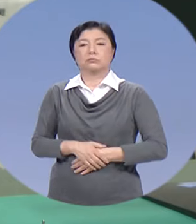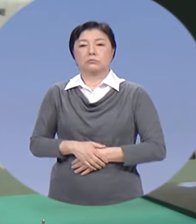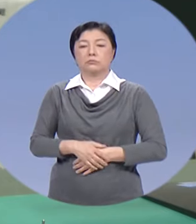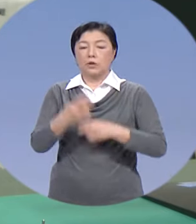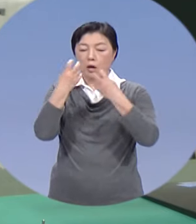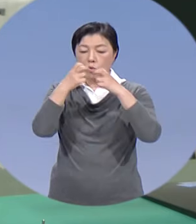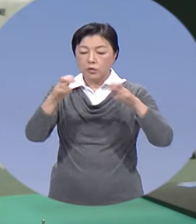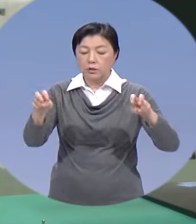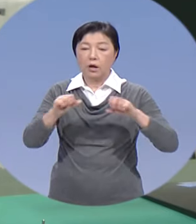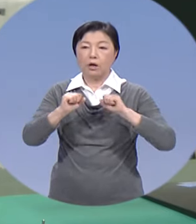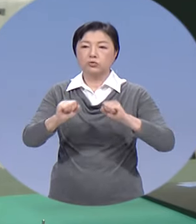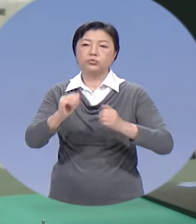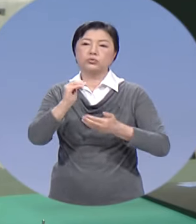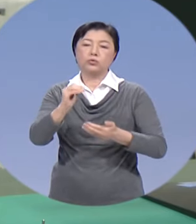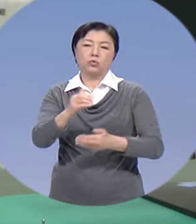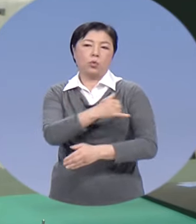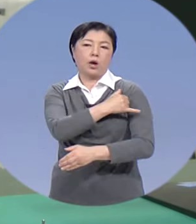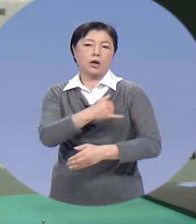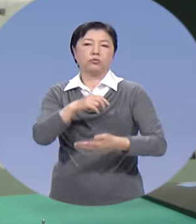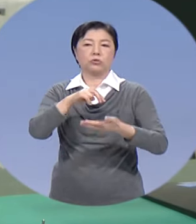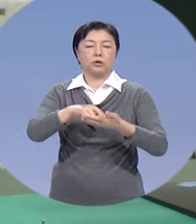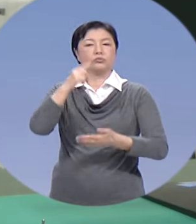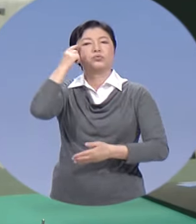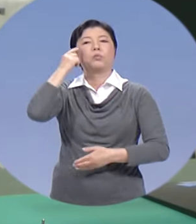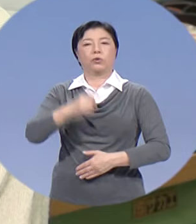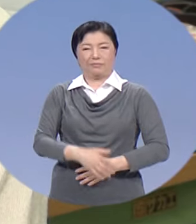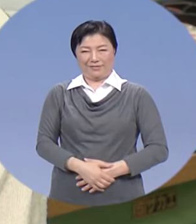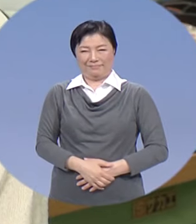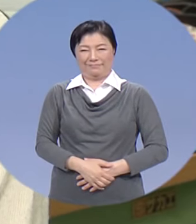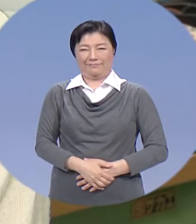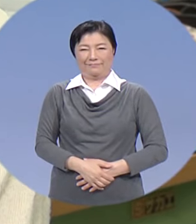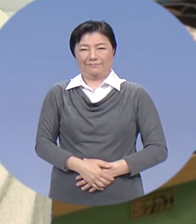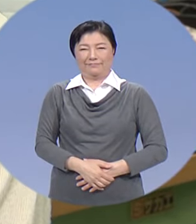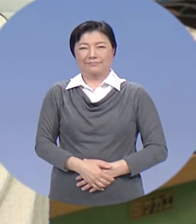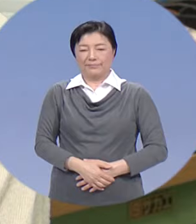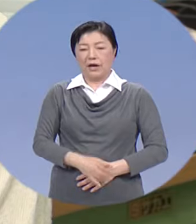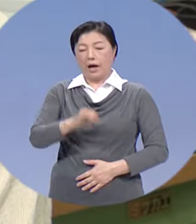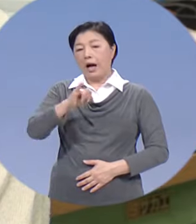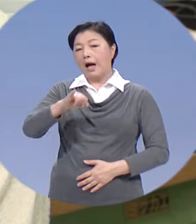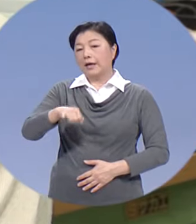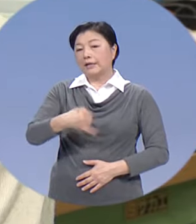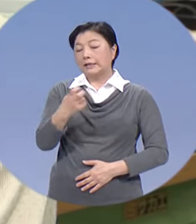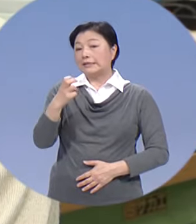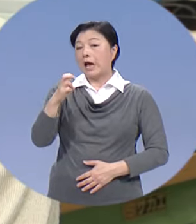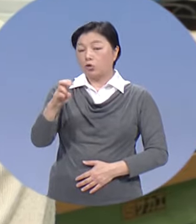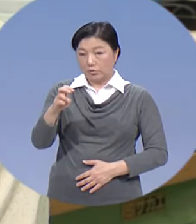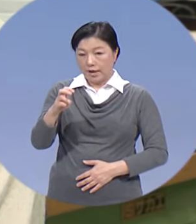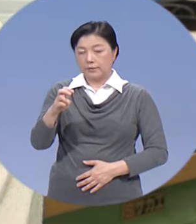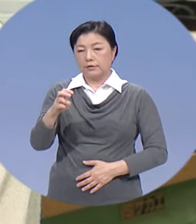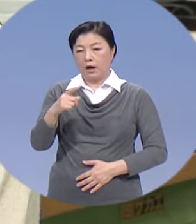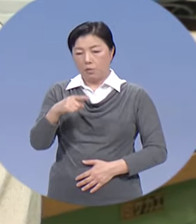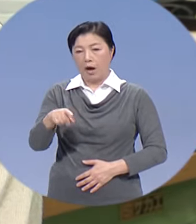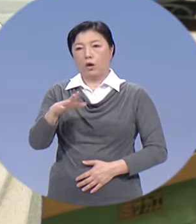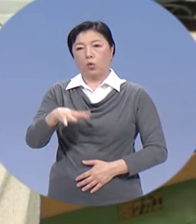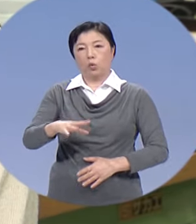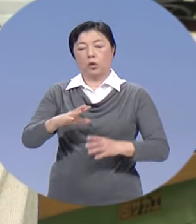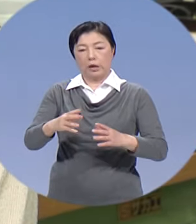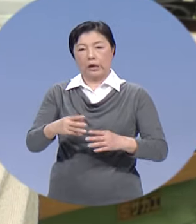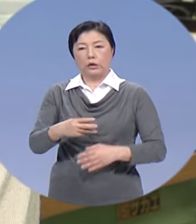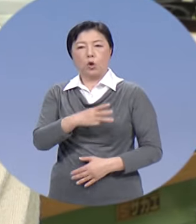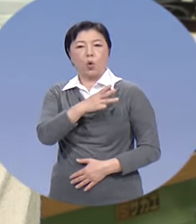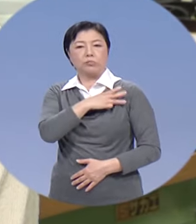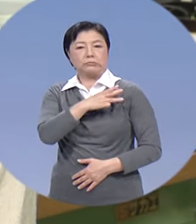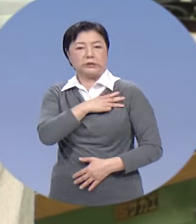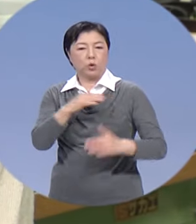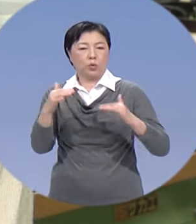ターすることはすごい、役に立つんじゃないかなと思っています。 ジャイロセンサーは、本衛星の、ミッション検討